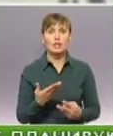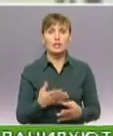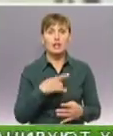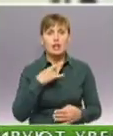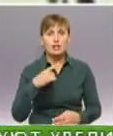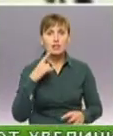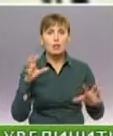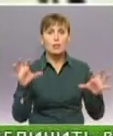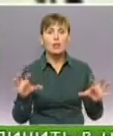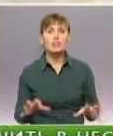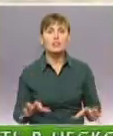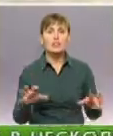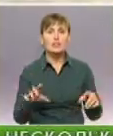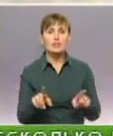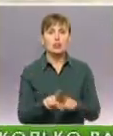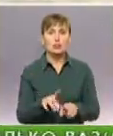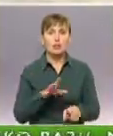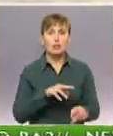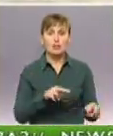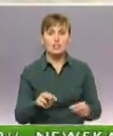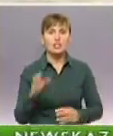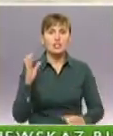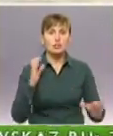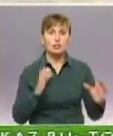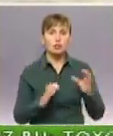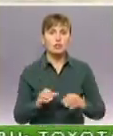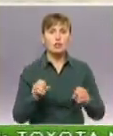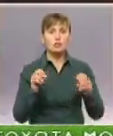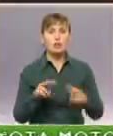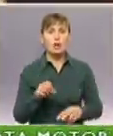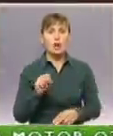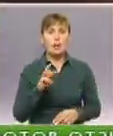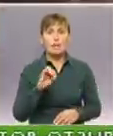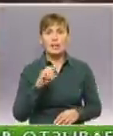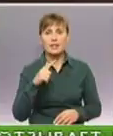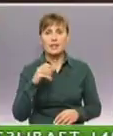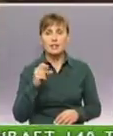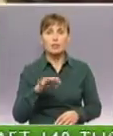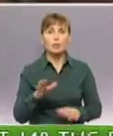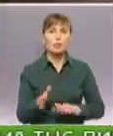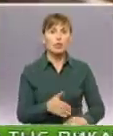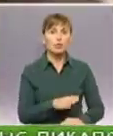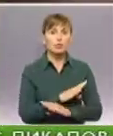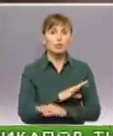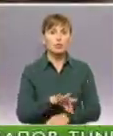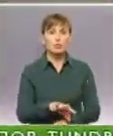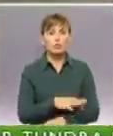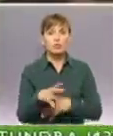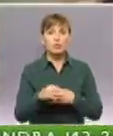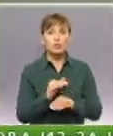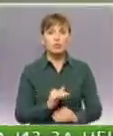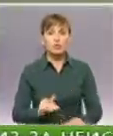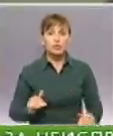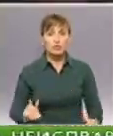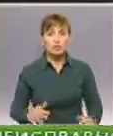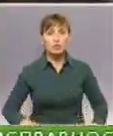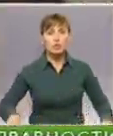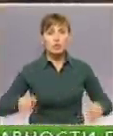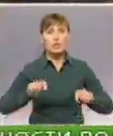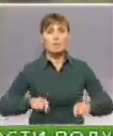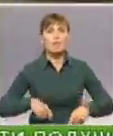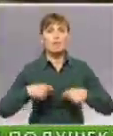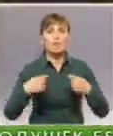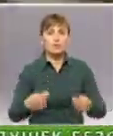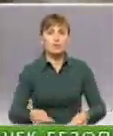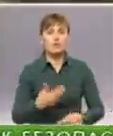казахской правовой системы Хан Тауке предусмотрел институт амингерства, когда после смерти мужа женщина вместе с детьми и имуществом переходила